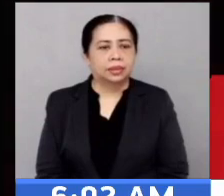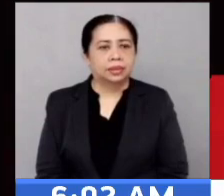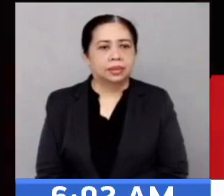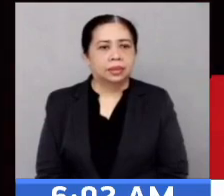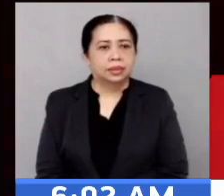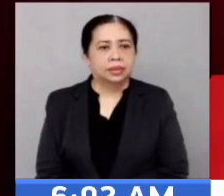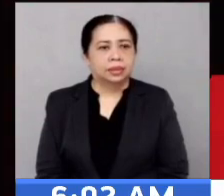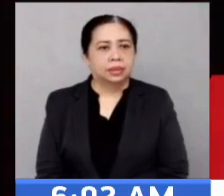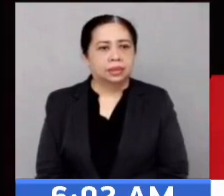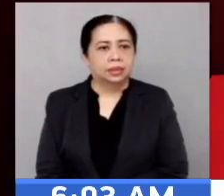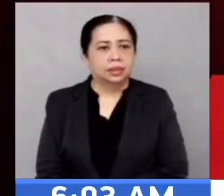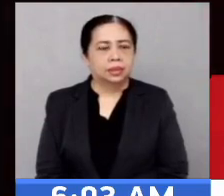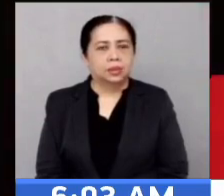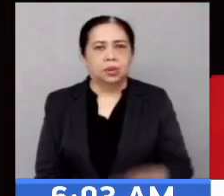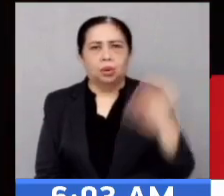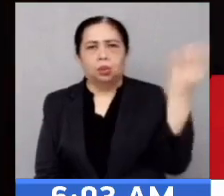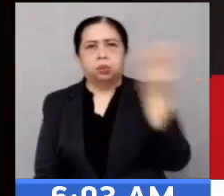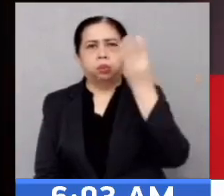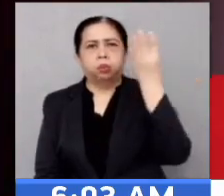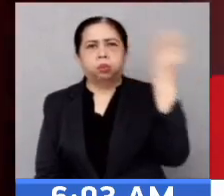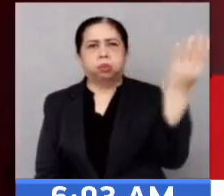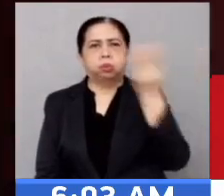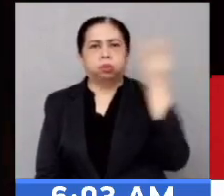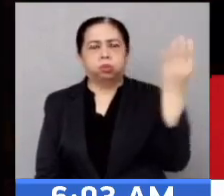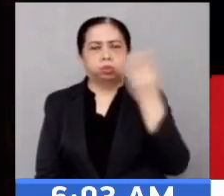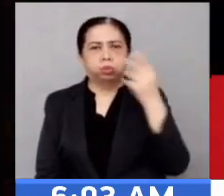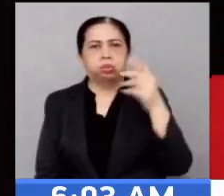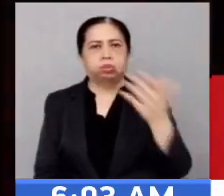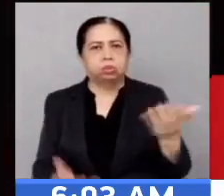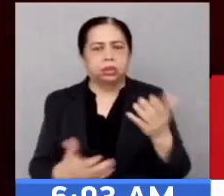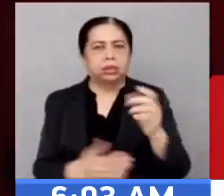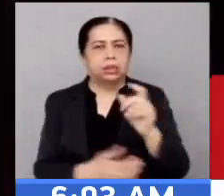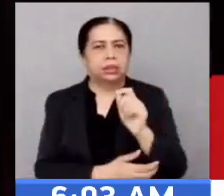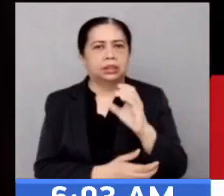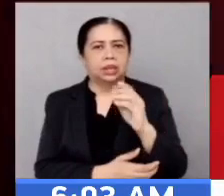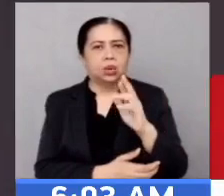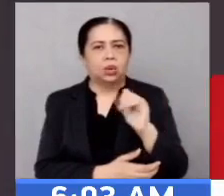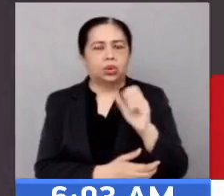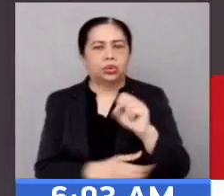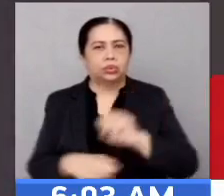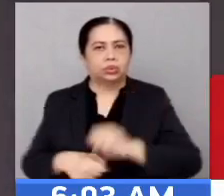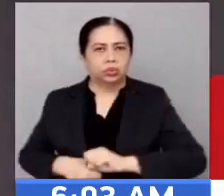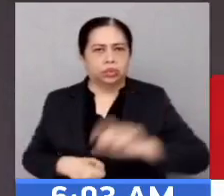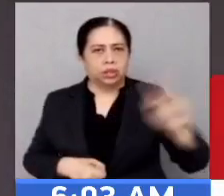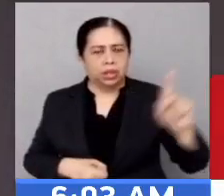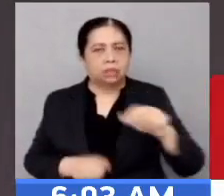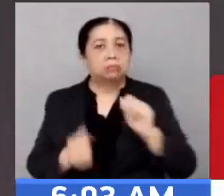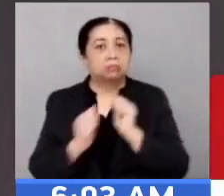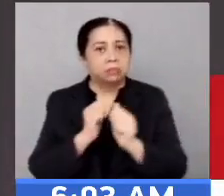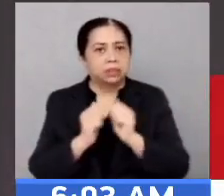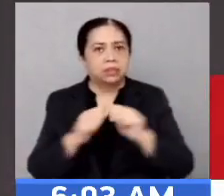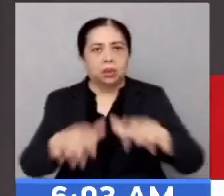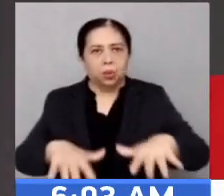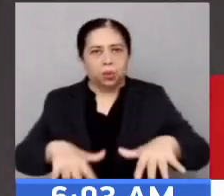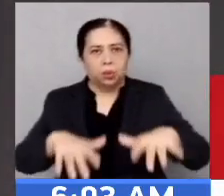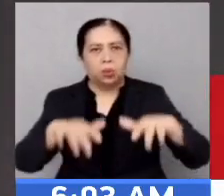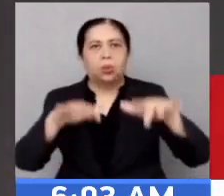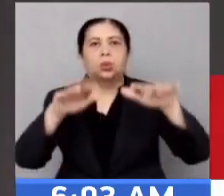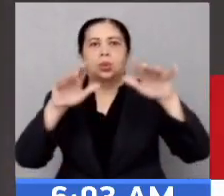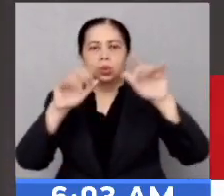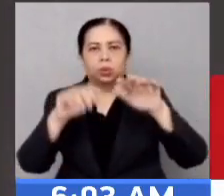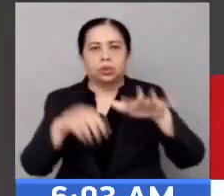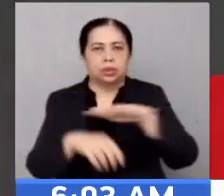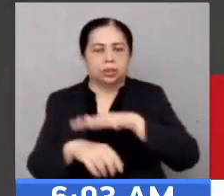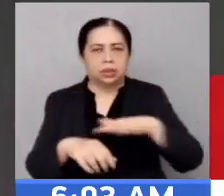Pinatunog na ang sirena na yan sa barangay New Lagaw, Takurong, Sultan Kudarat. Kudyat ito na tumaas na ang baha sa lugar dahil sa walang tigil